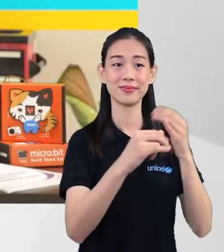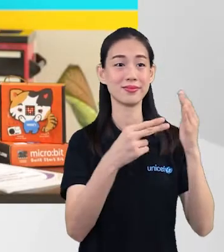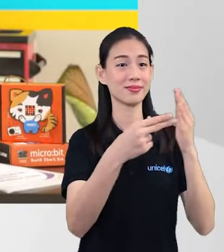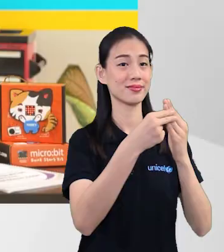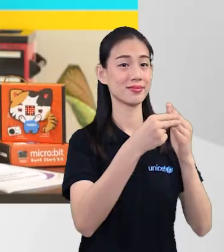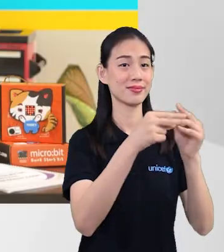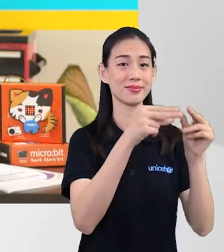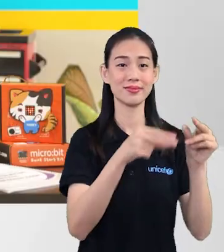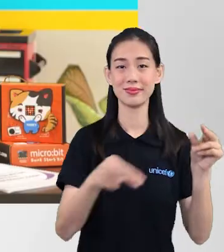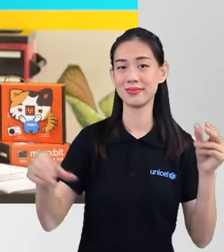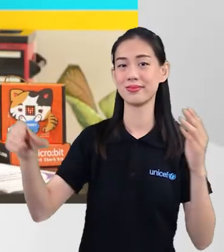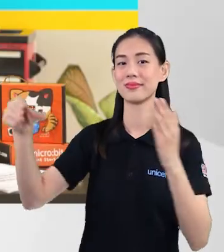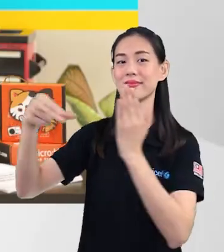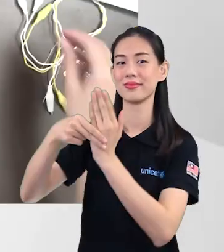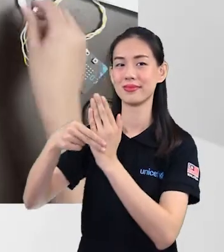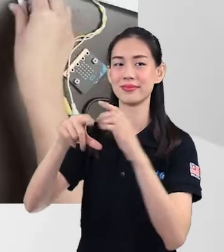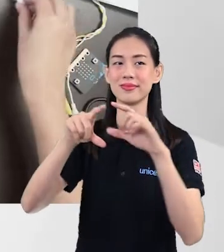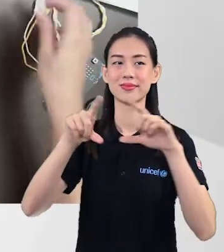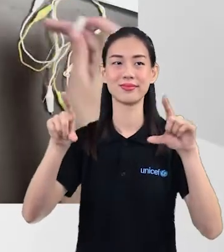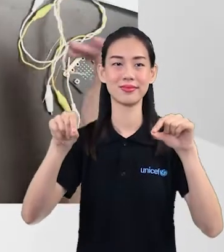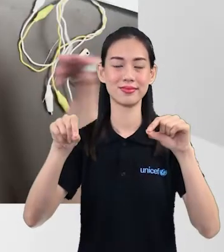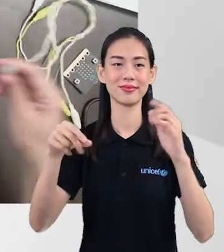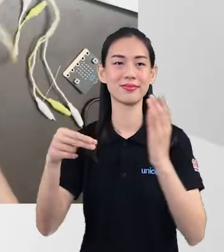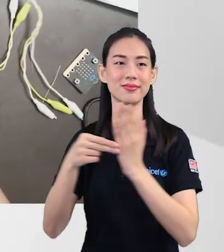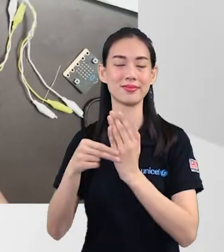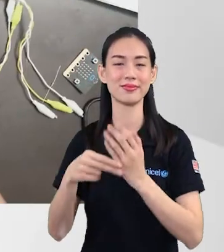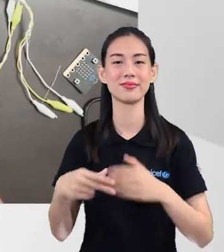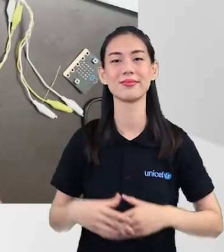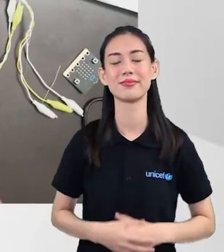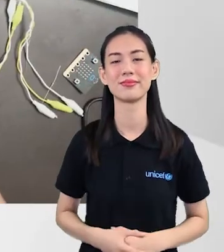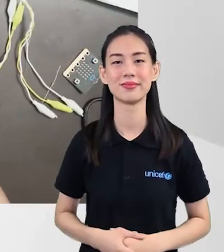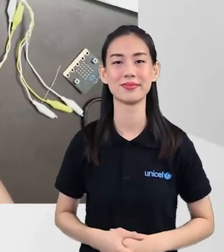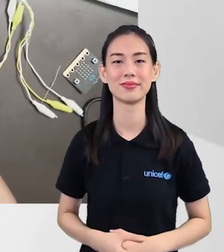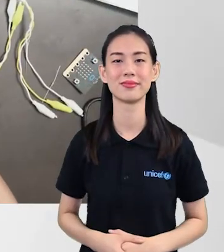Klipkan kaki yang telah diputar dengan satu hujung klip buaya.